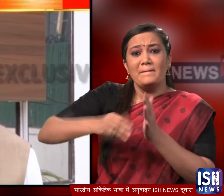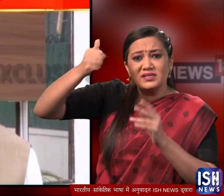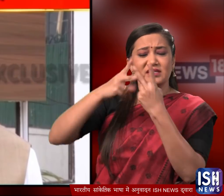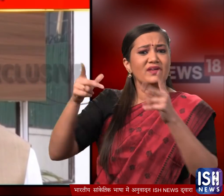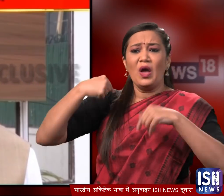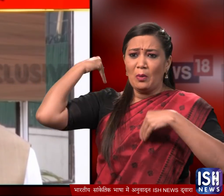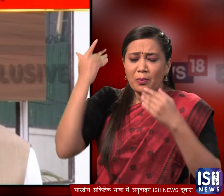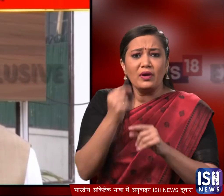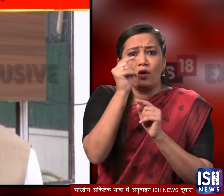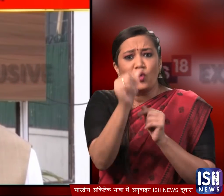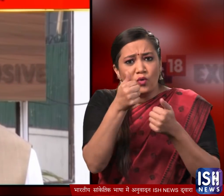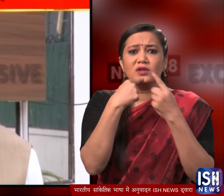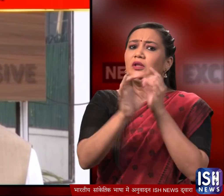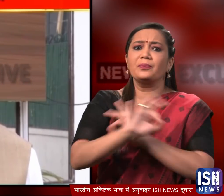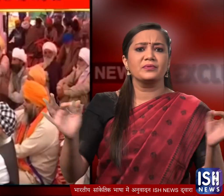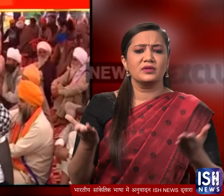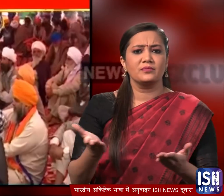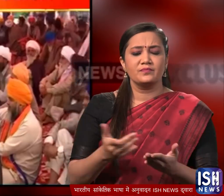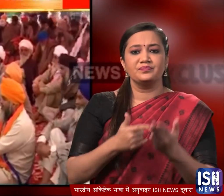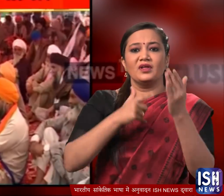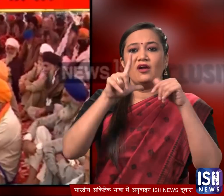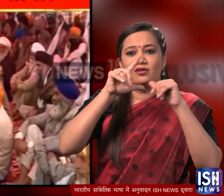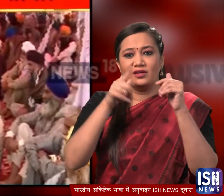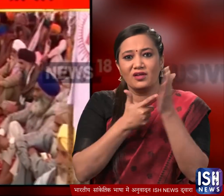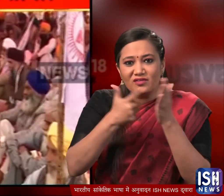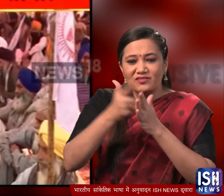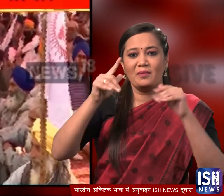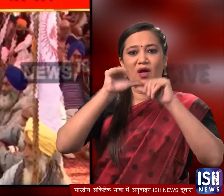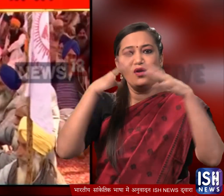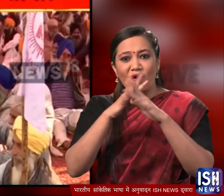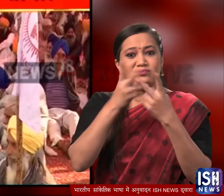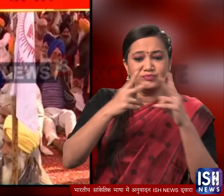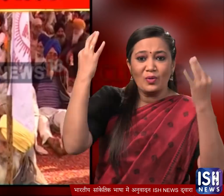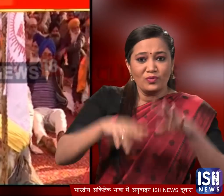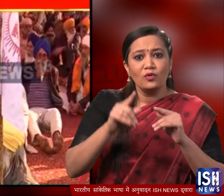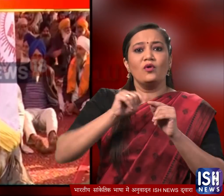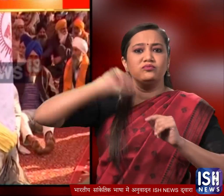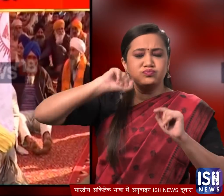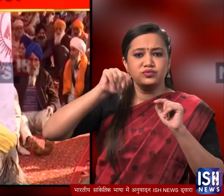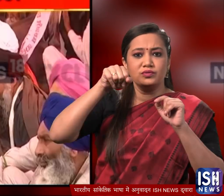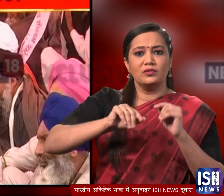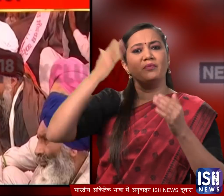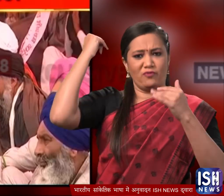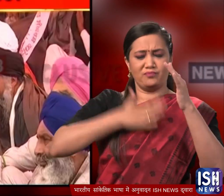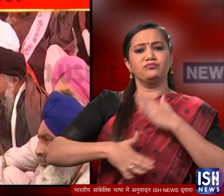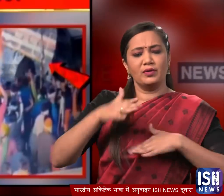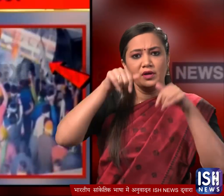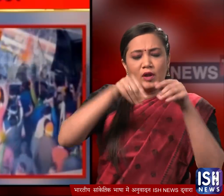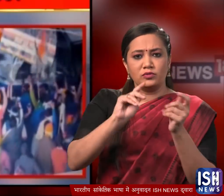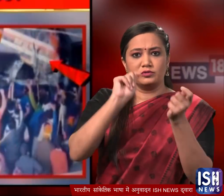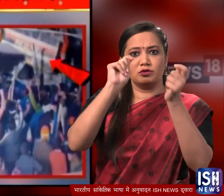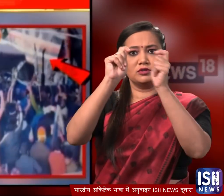के नेताओं ने एक दिन भी कोई अच्छी बात नहीं कही। कृषि सुधार कानूनों के विरोध में शुरू हुए शांतिपूर्ण आंदोलन का चेहरा अब बदल गया